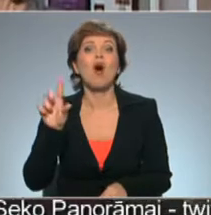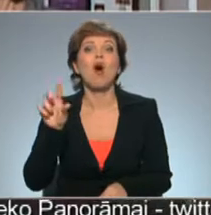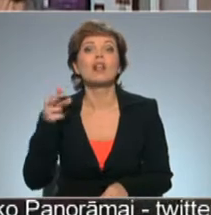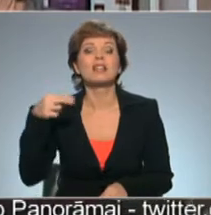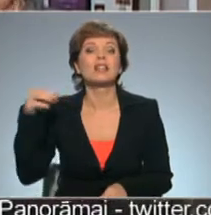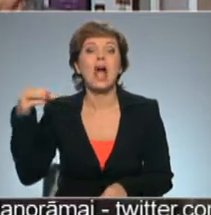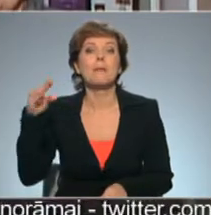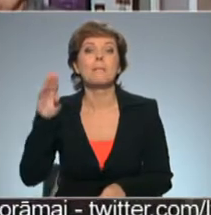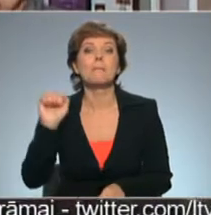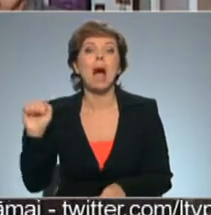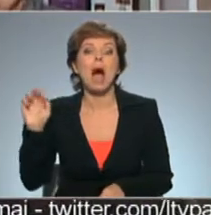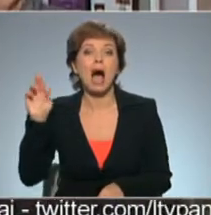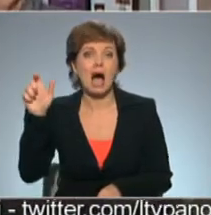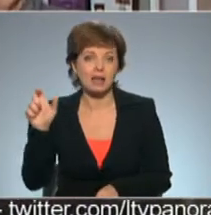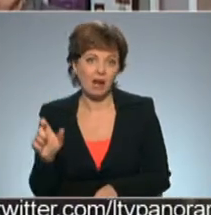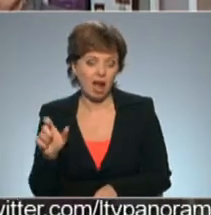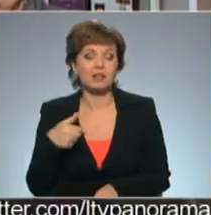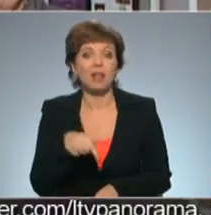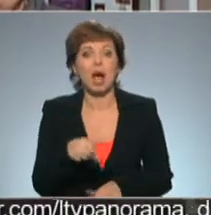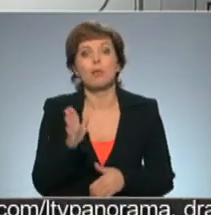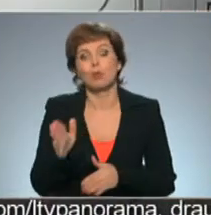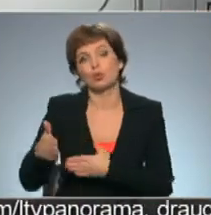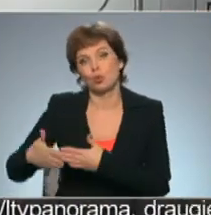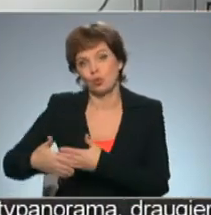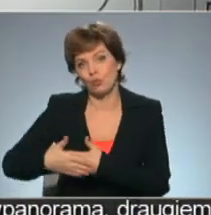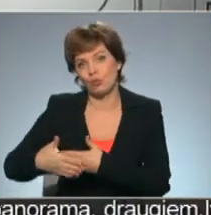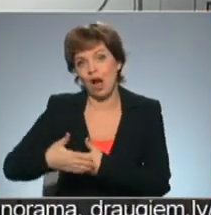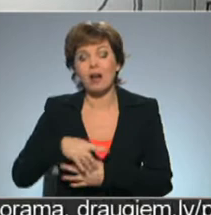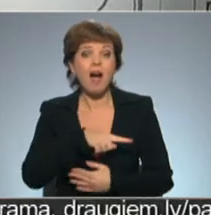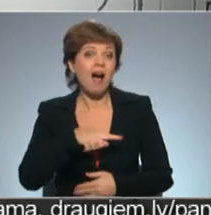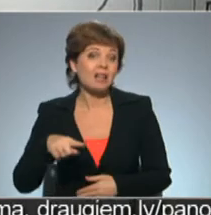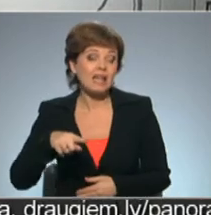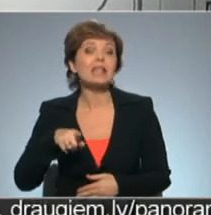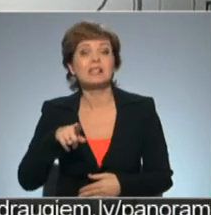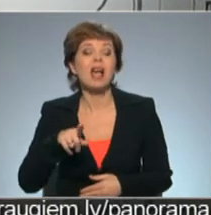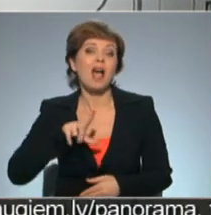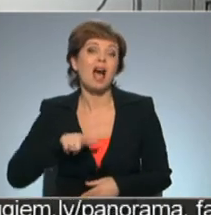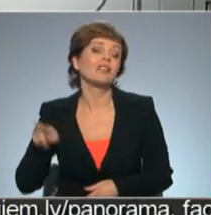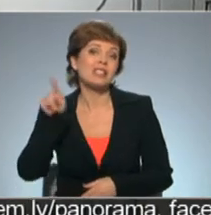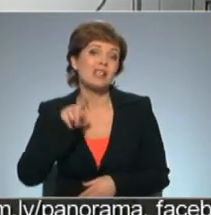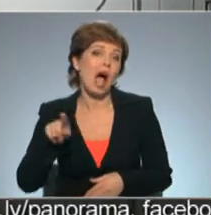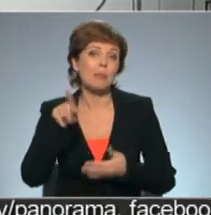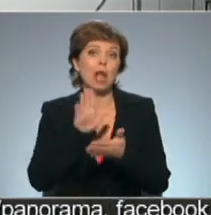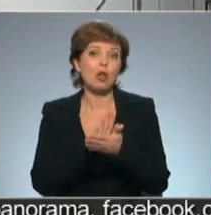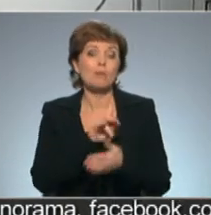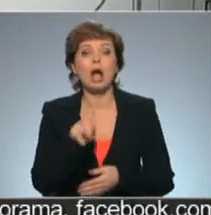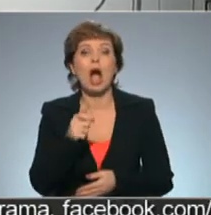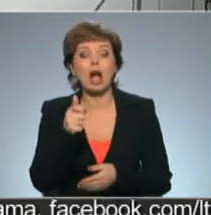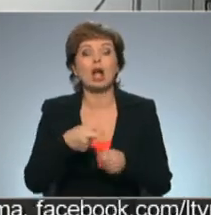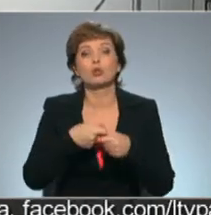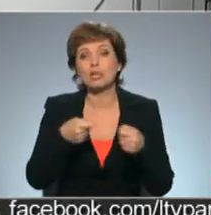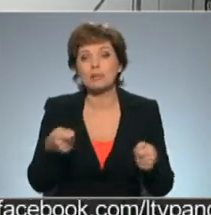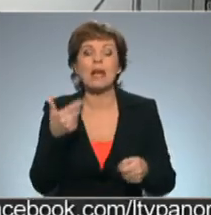saprotams, tā man tā būtu tuvāk. Līdz Latvijas apļieja jubilējai katru gadu paredzēts izdot vismaz